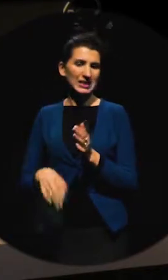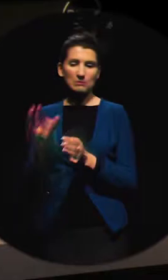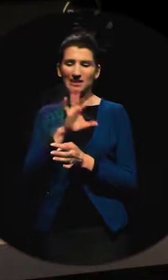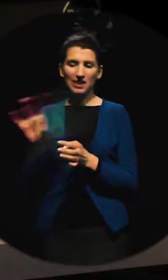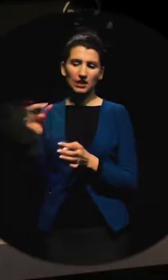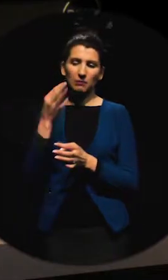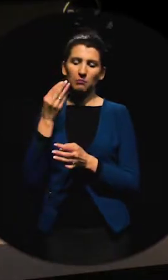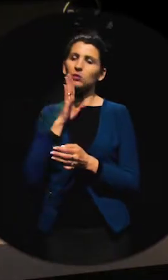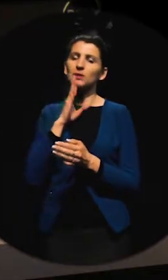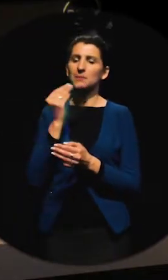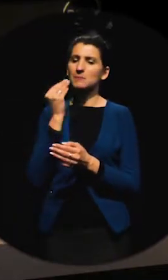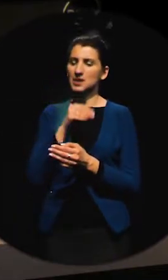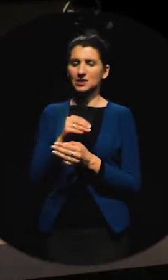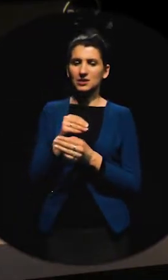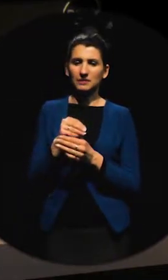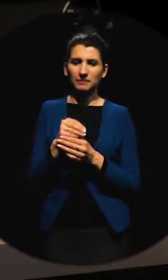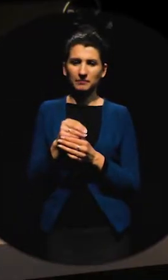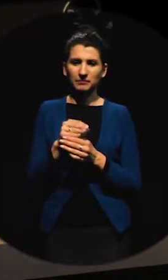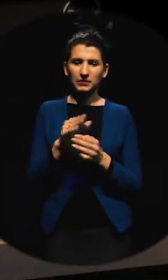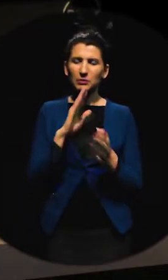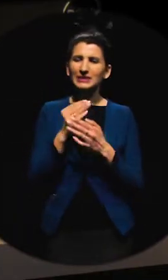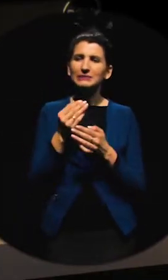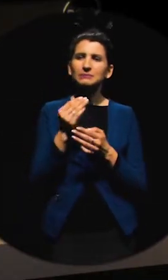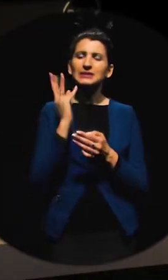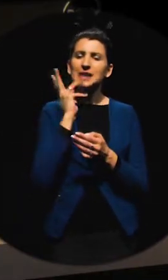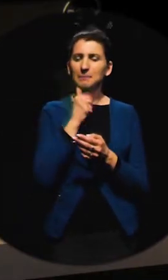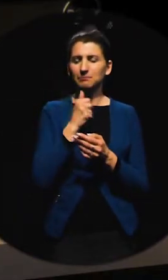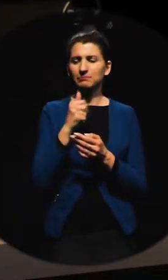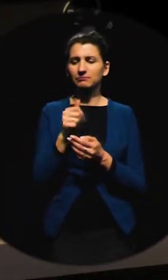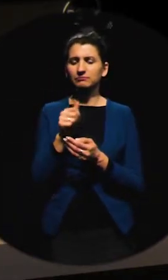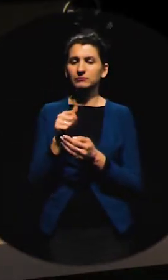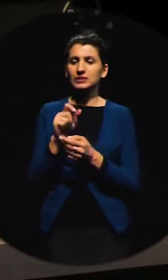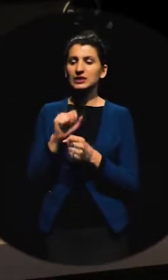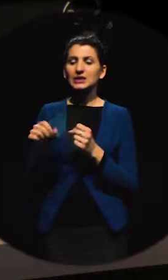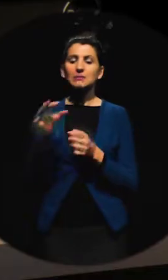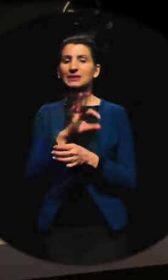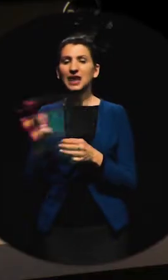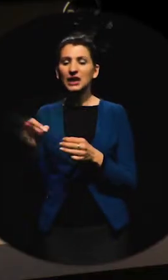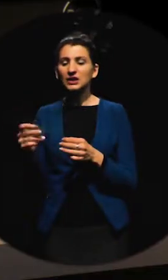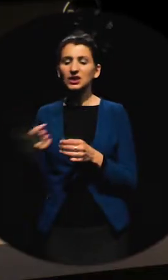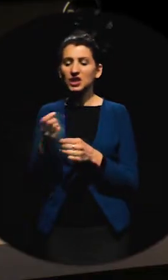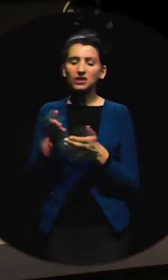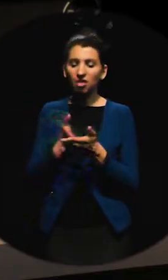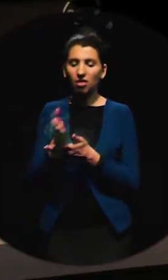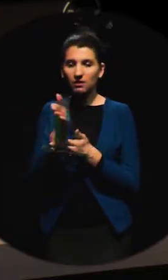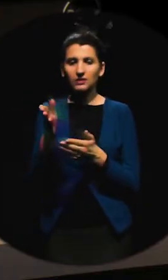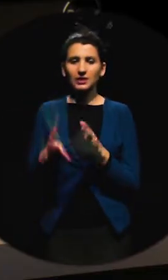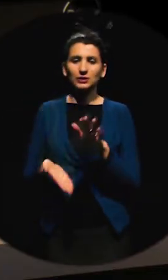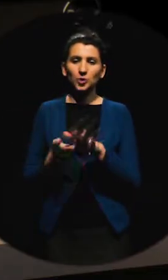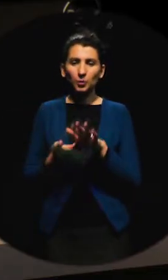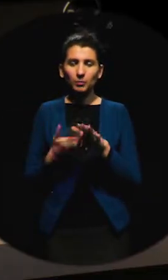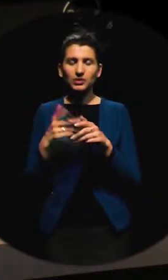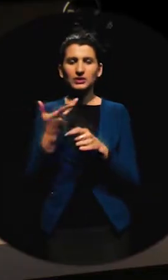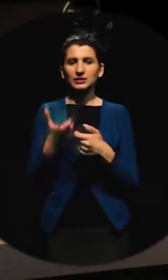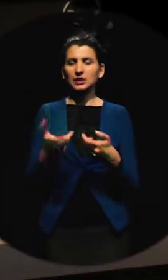mieszkańcom, użytkownikom komunikacji miejskiej na stopy, czy że chce ich